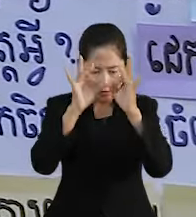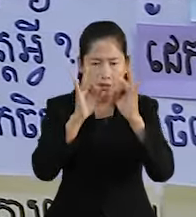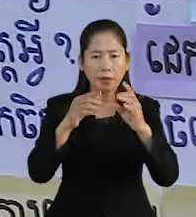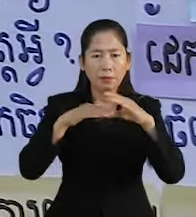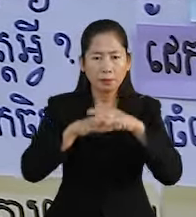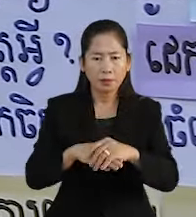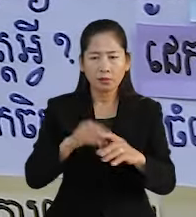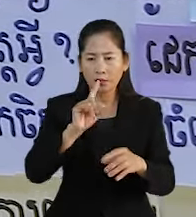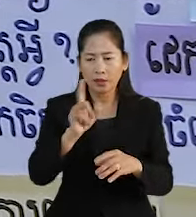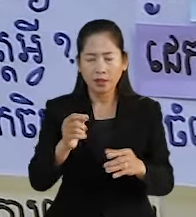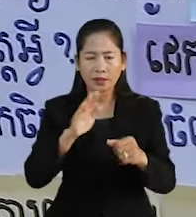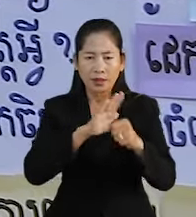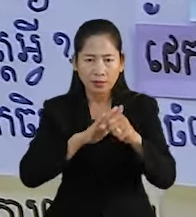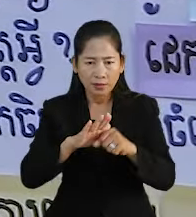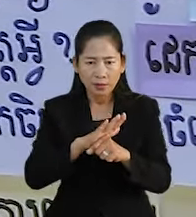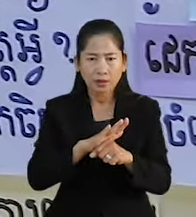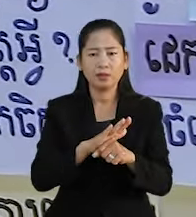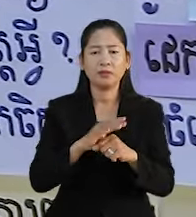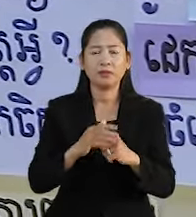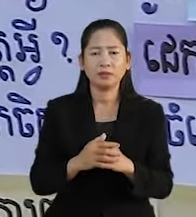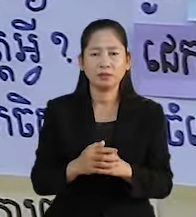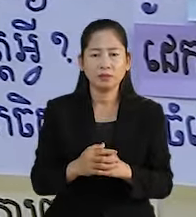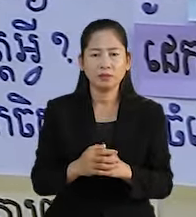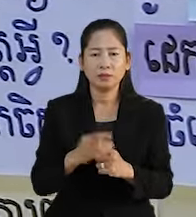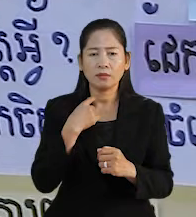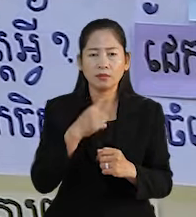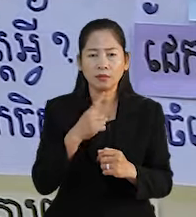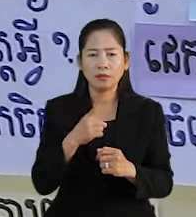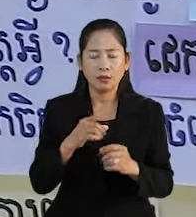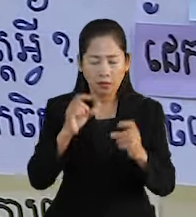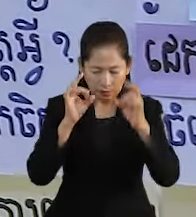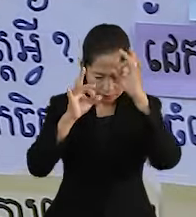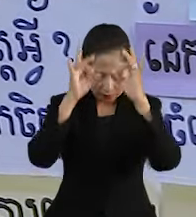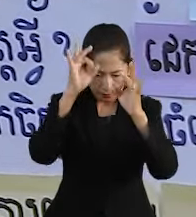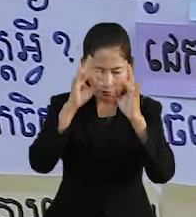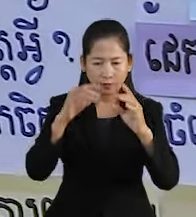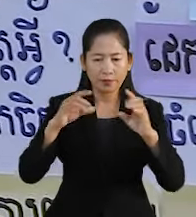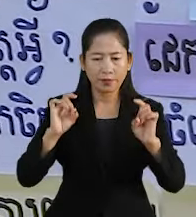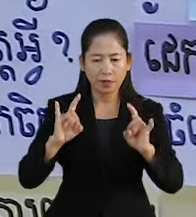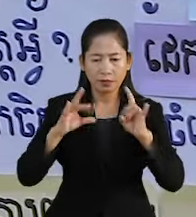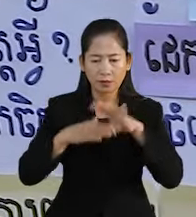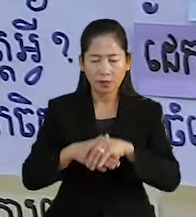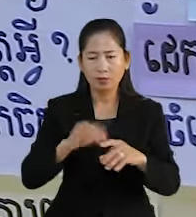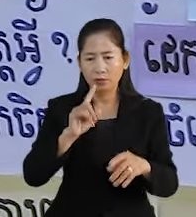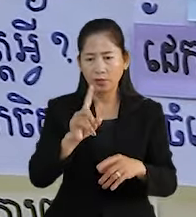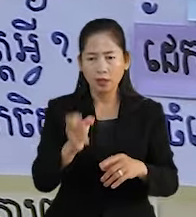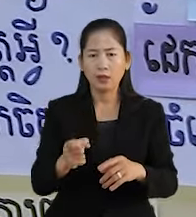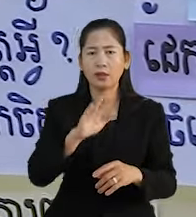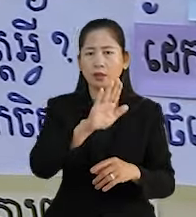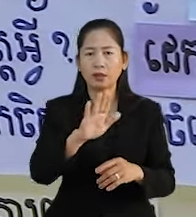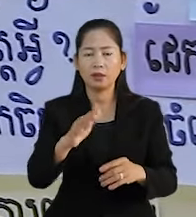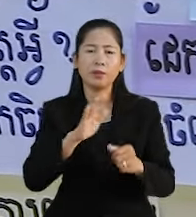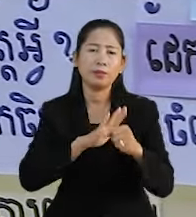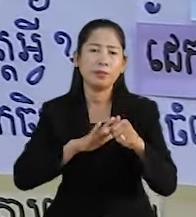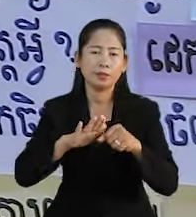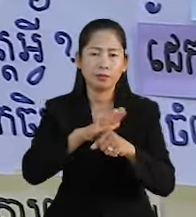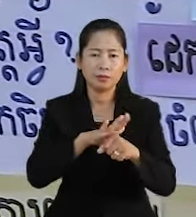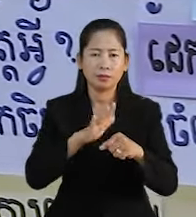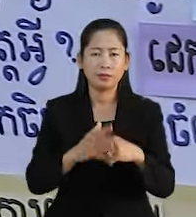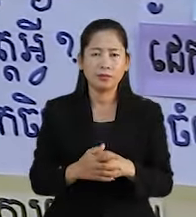មិត្តម្នាក់ដែលកូនពេញចិត្តដែលកូនកូនពេញចិត្តតែប្រាប់ពាក្យថាពណ៌នាអំពីមិត្តម្នាក់ក៏បានដែរណាកូនណាចា